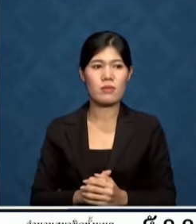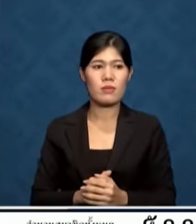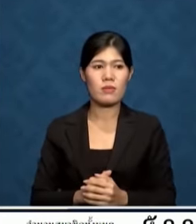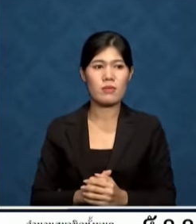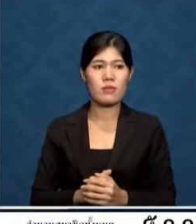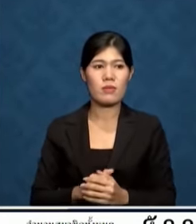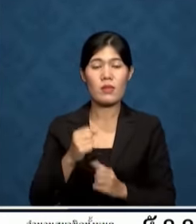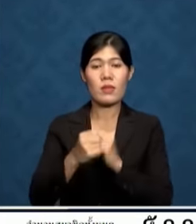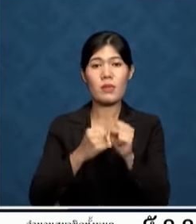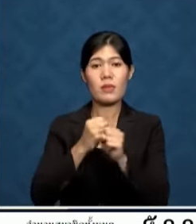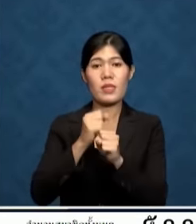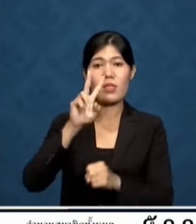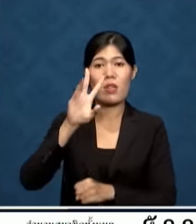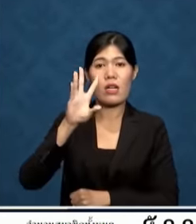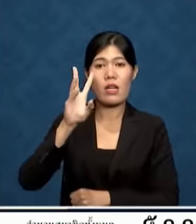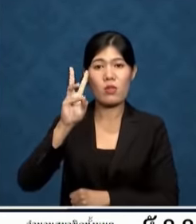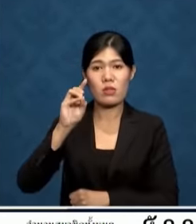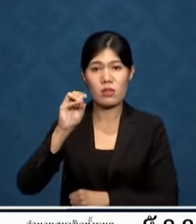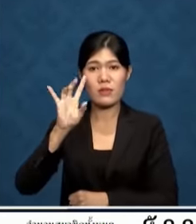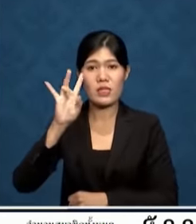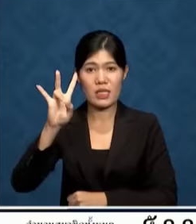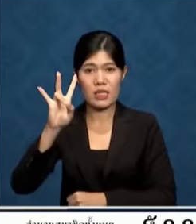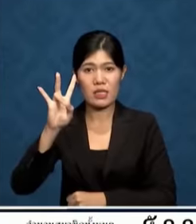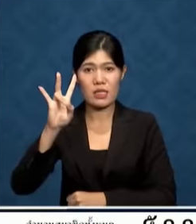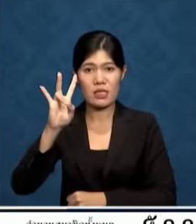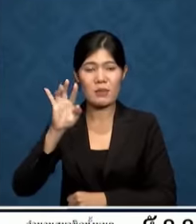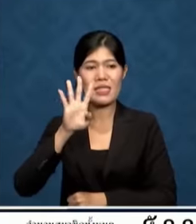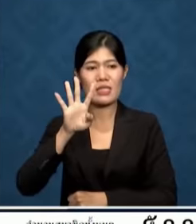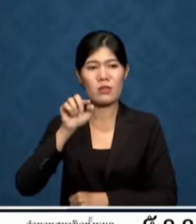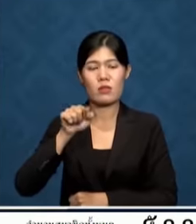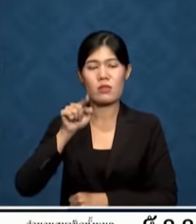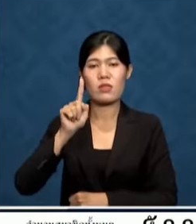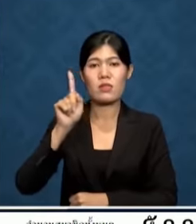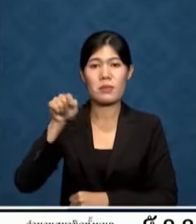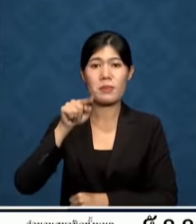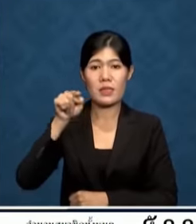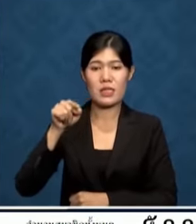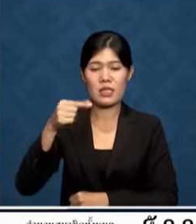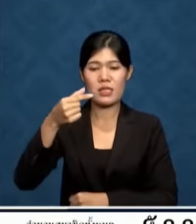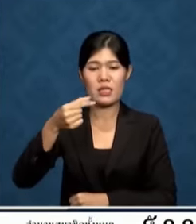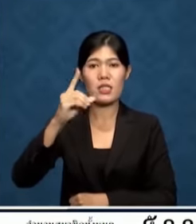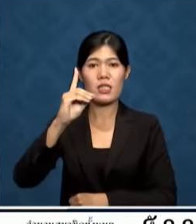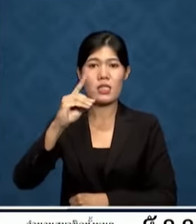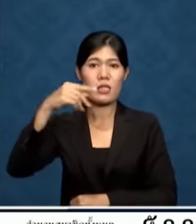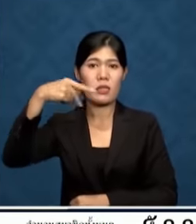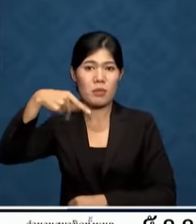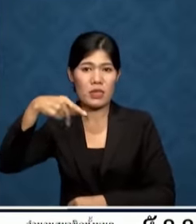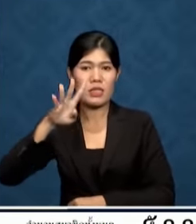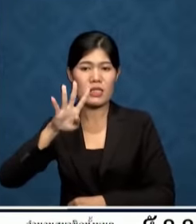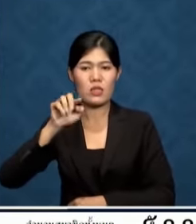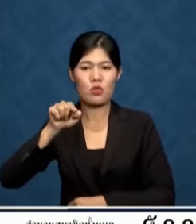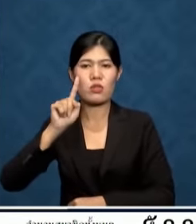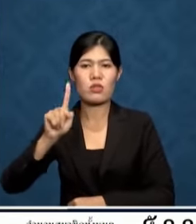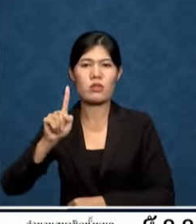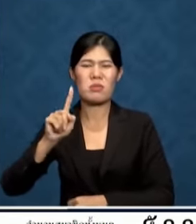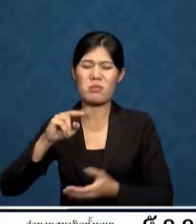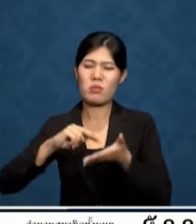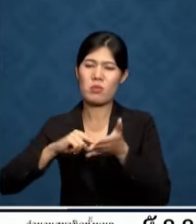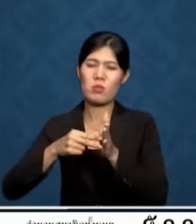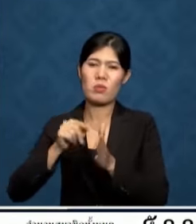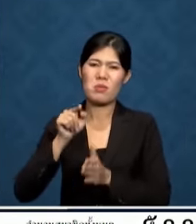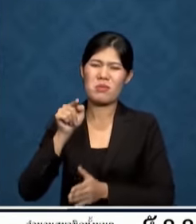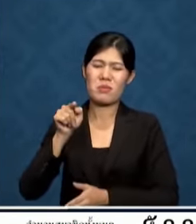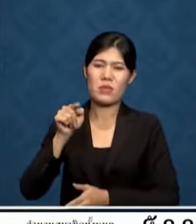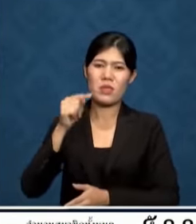ทุกสำนักบอกบวกได้แค่ 2.5เพราะฉะนั้น GDP 4.1นี้ก็กลายเป็น GDPที่มันน่าจะเป็น